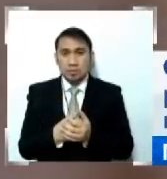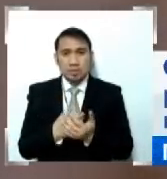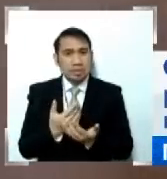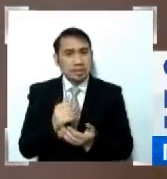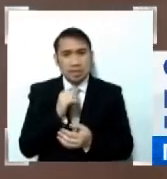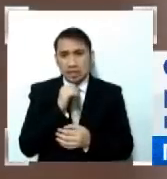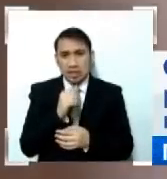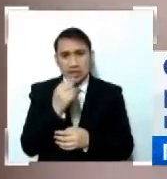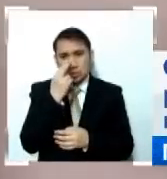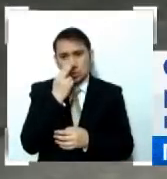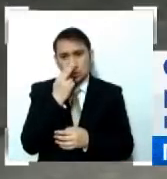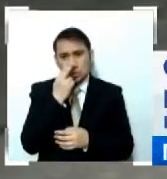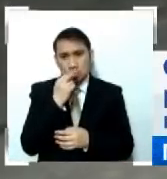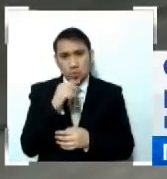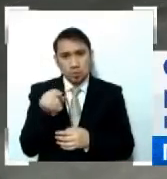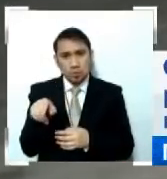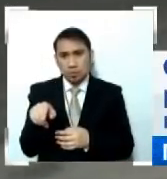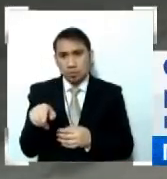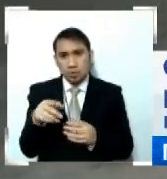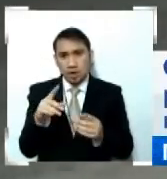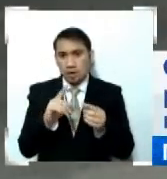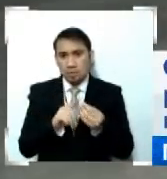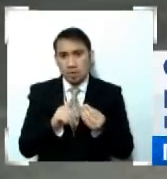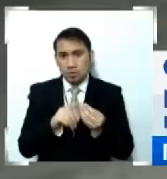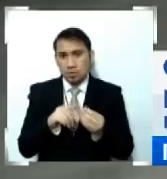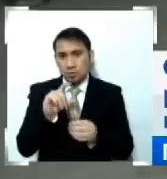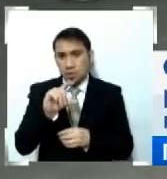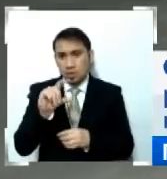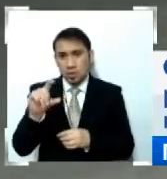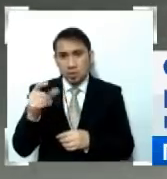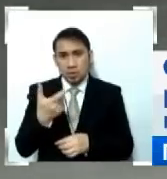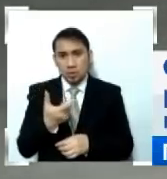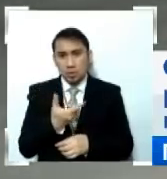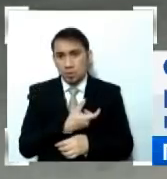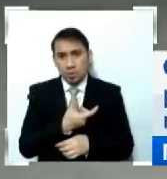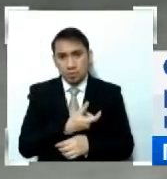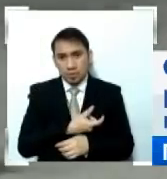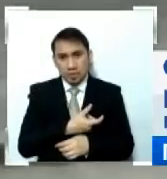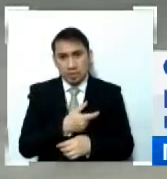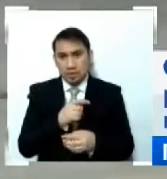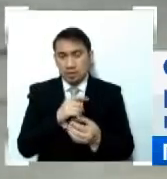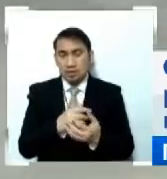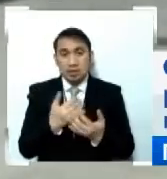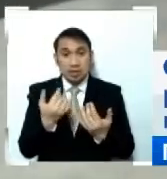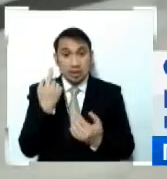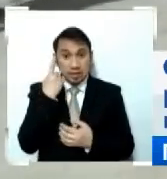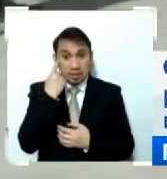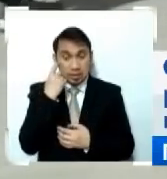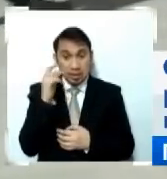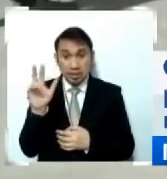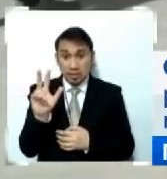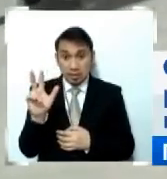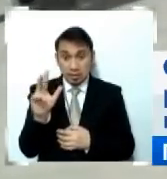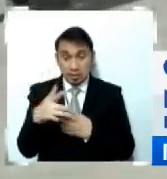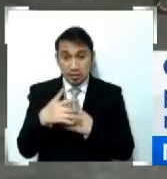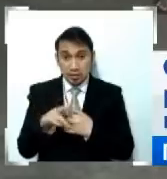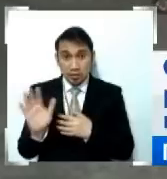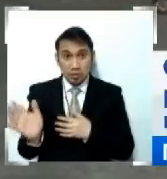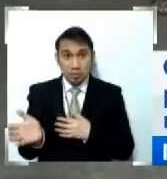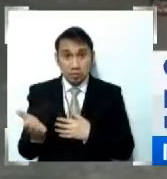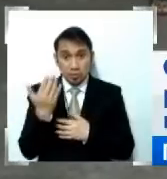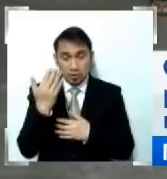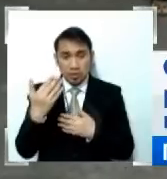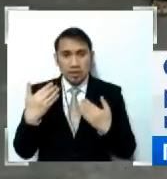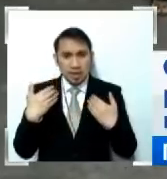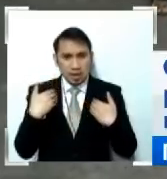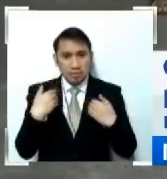muling pagbaback to normal. Kaya nga alas 3 na madaling araw pa lang kanina, may mga nakapila na sa Ramon Magsaysay High School